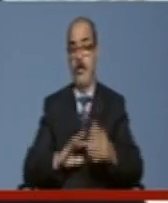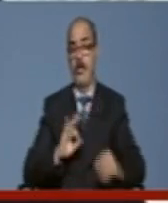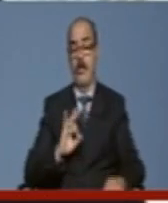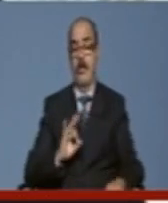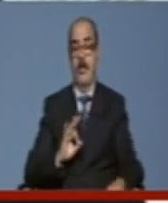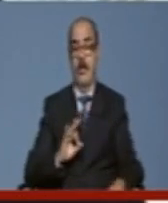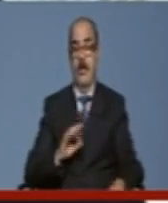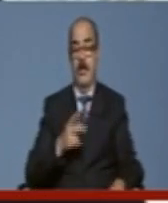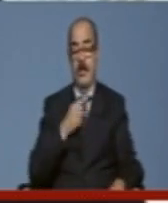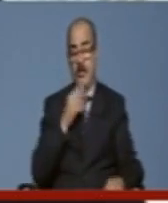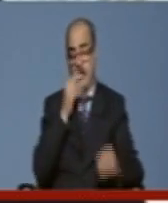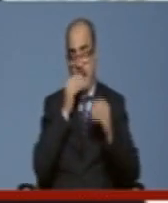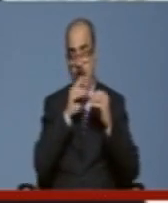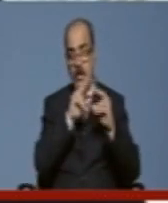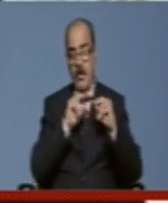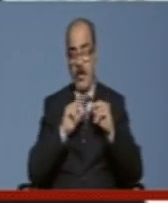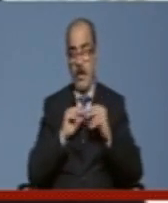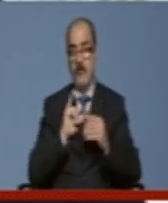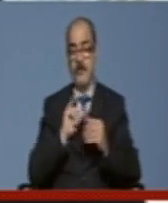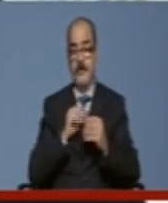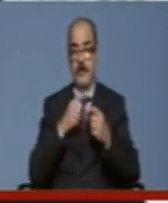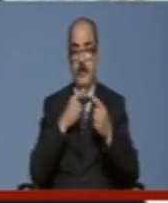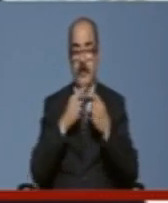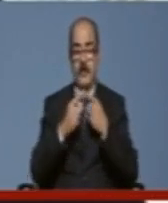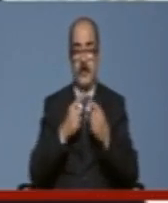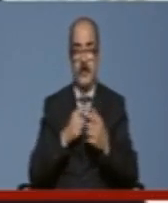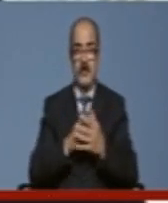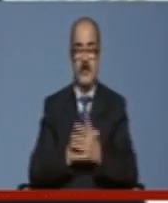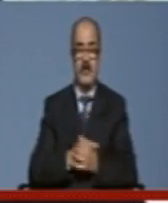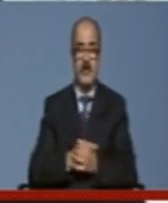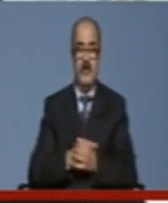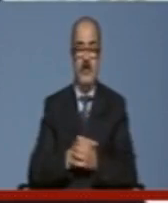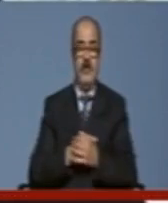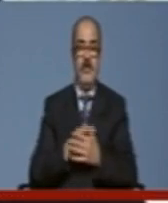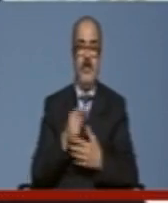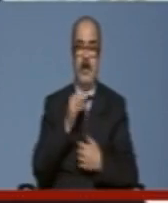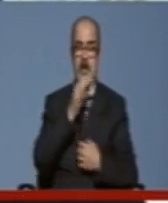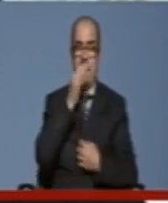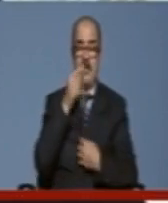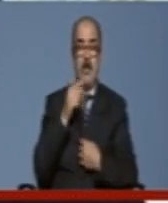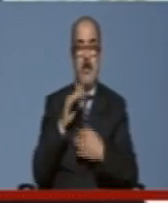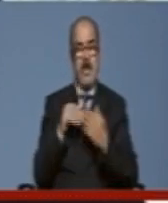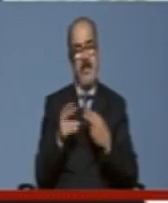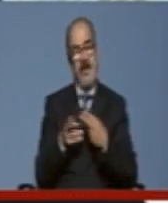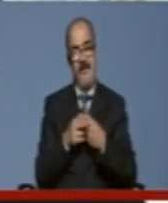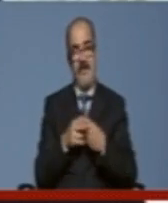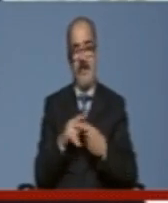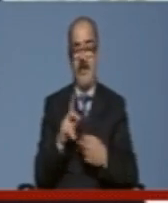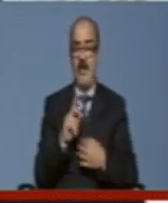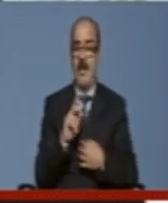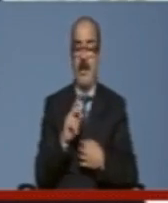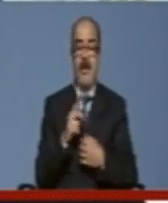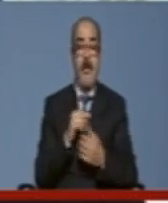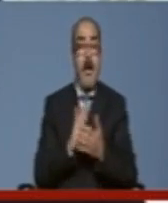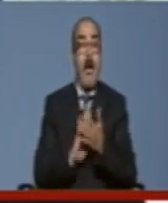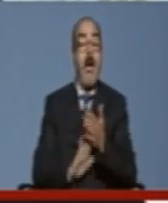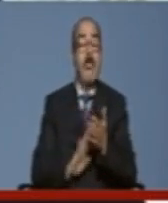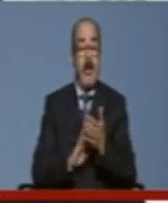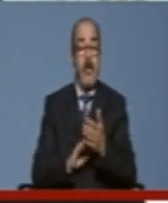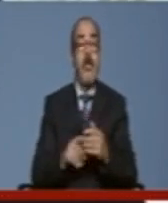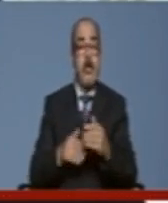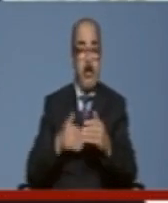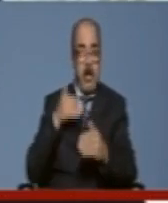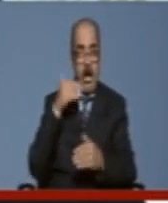وتوافقنا على أن ده أمر مش إحنا في مصر مش هنسمح به فقط، لا ده خطر جدا على القضية في حد